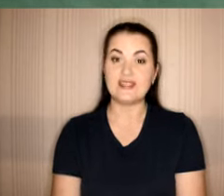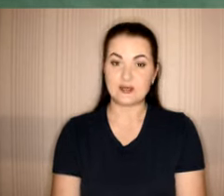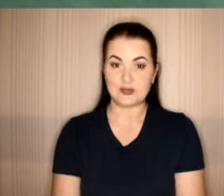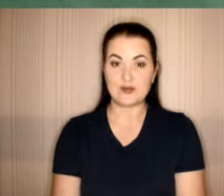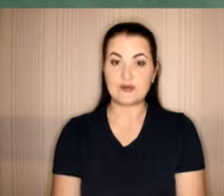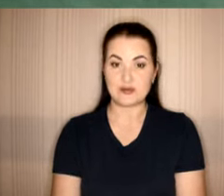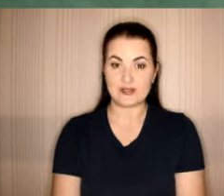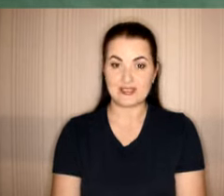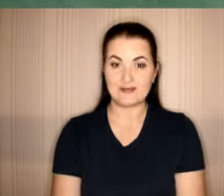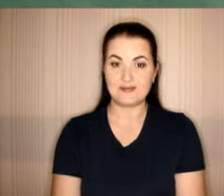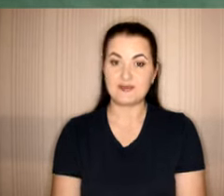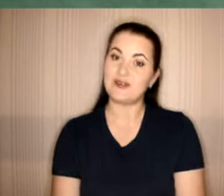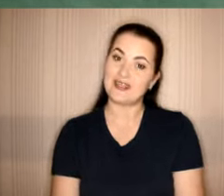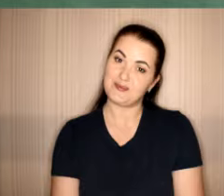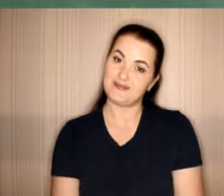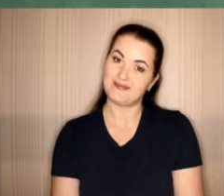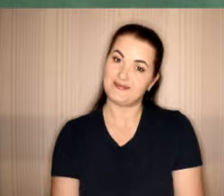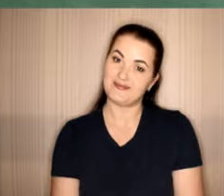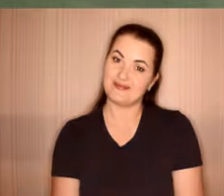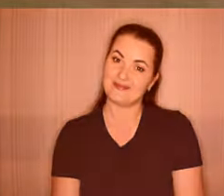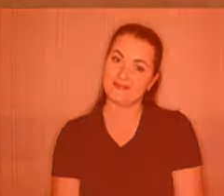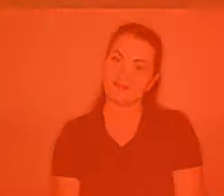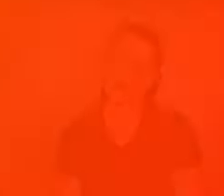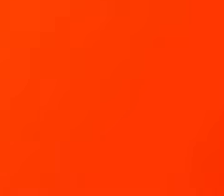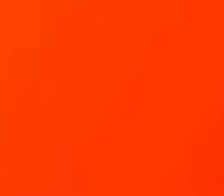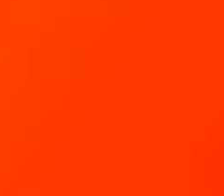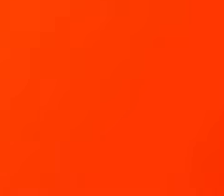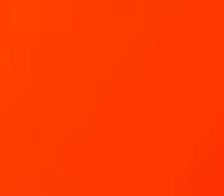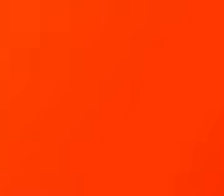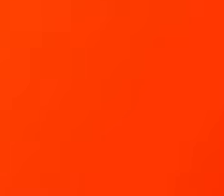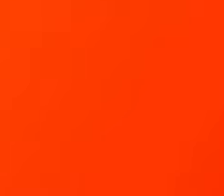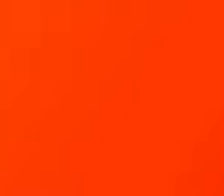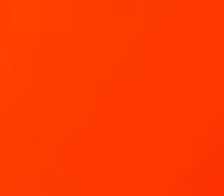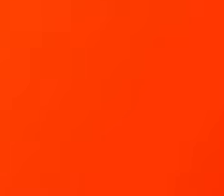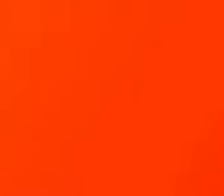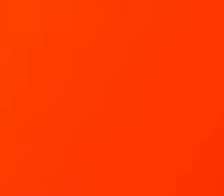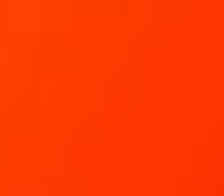зустрічі на наступному уроці. Бувайте!